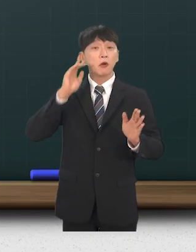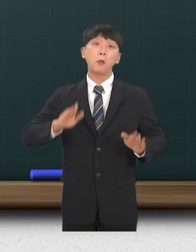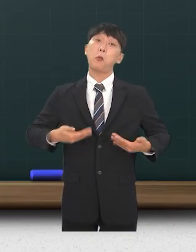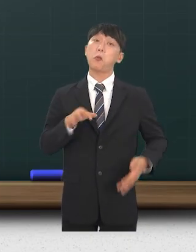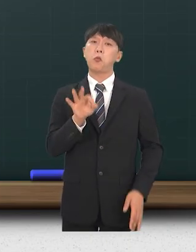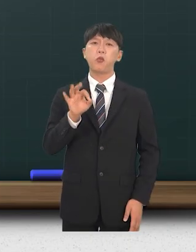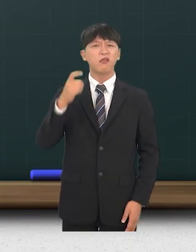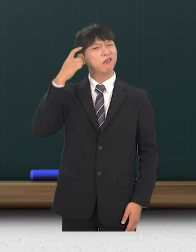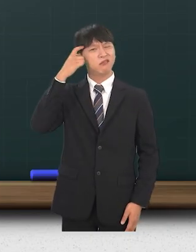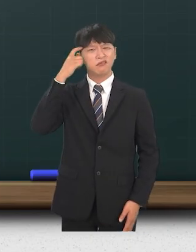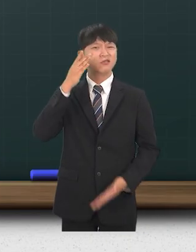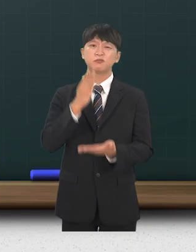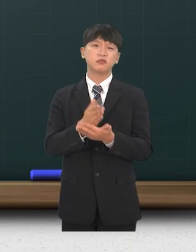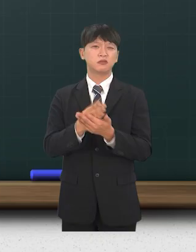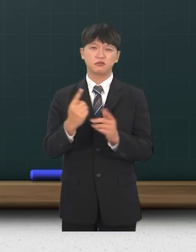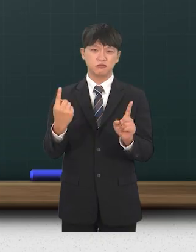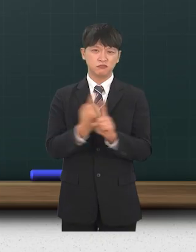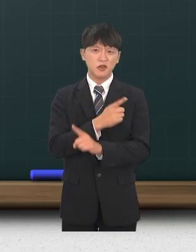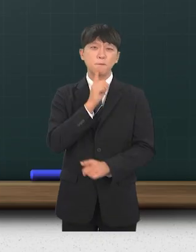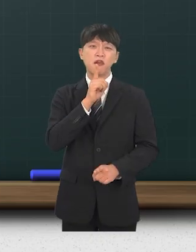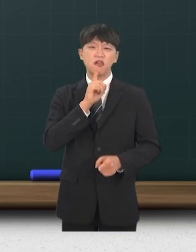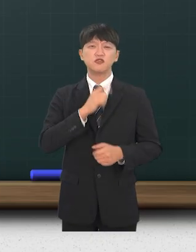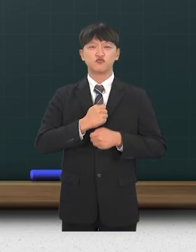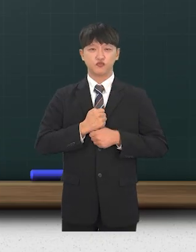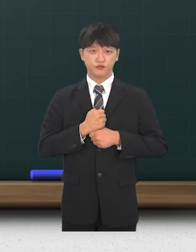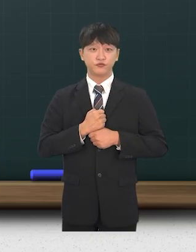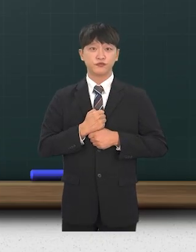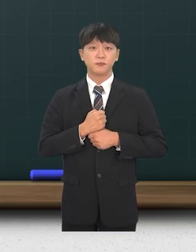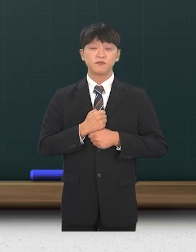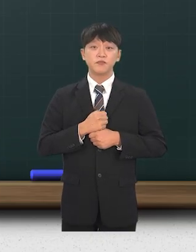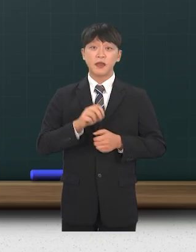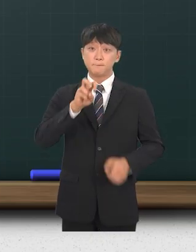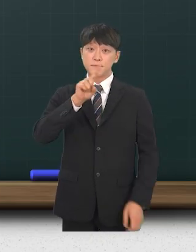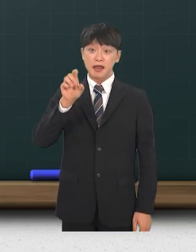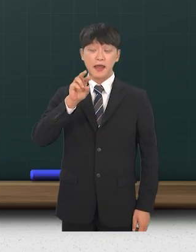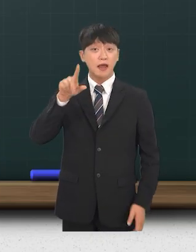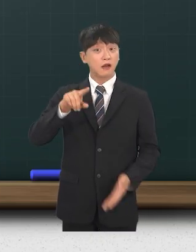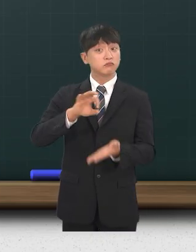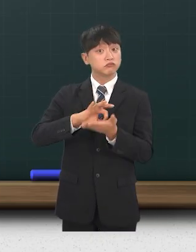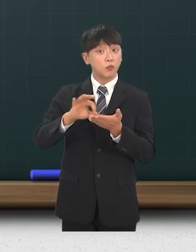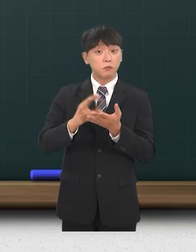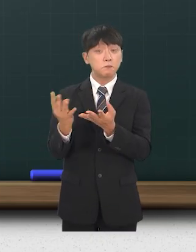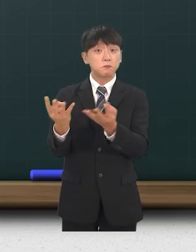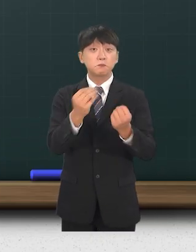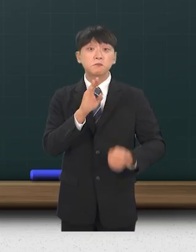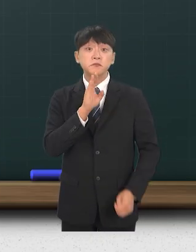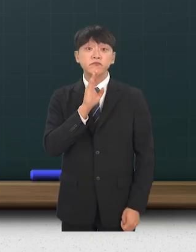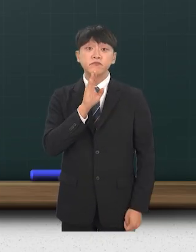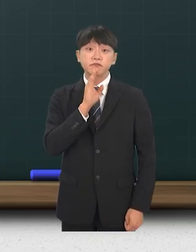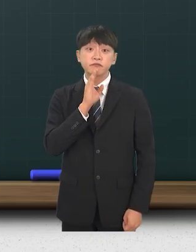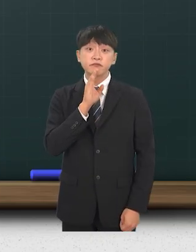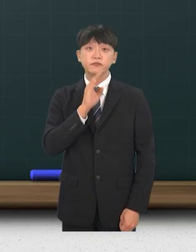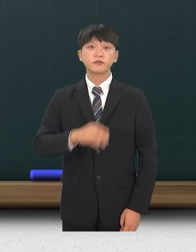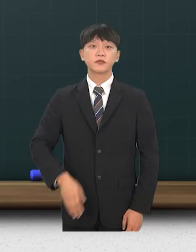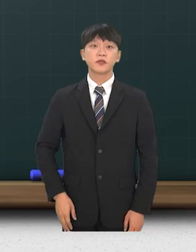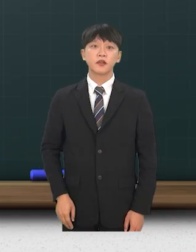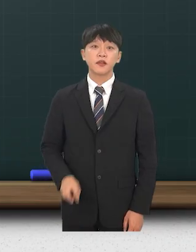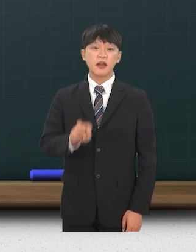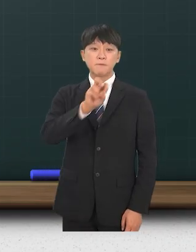가벼이 여기게끔 만드는 언어 사용 역시 지양해야 합니다. 일상에서 마약이라는 단어를 사용할 때가 종종 있지